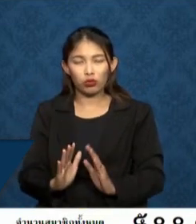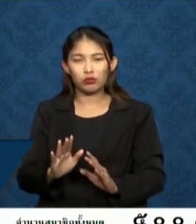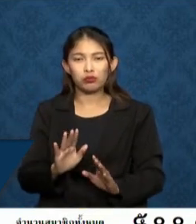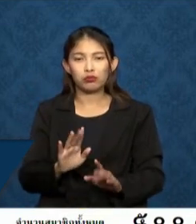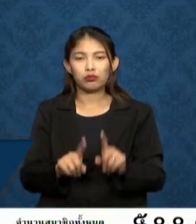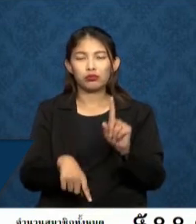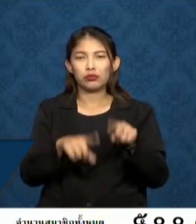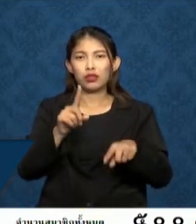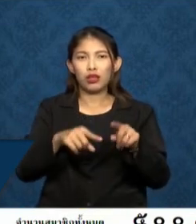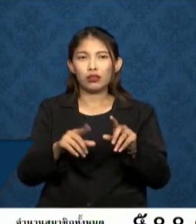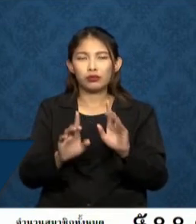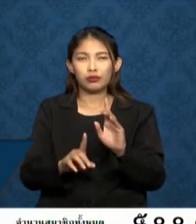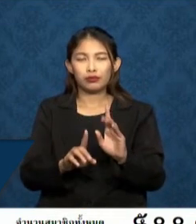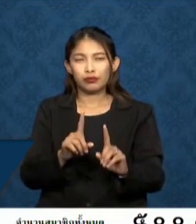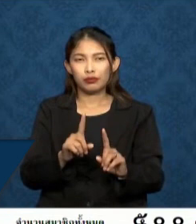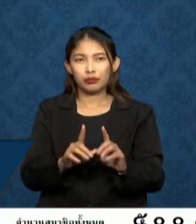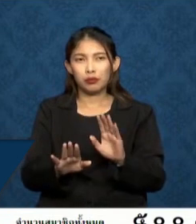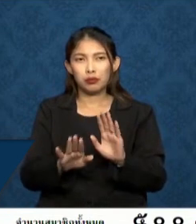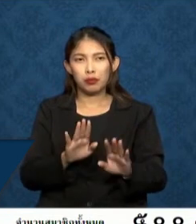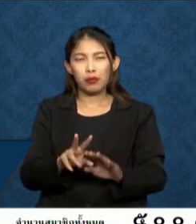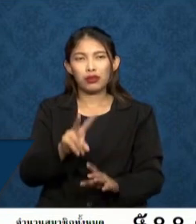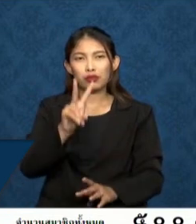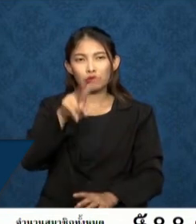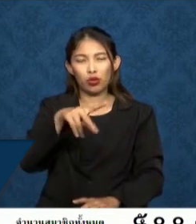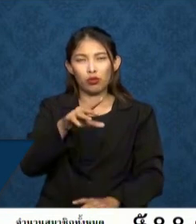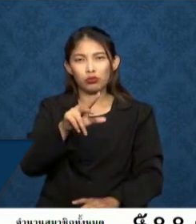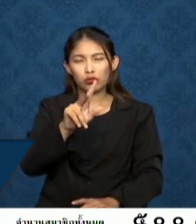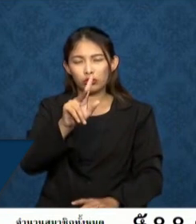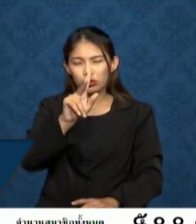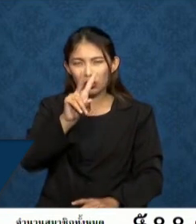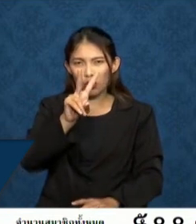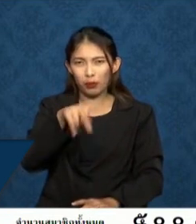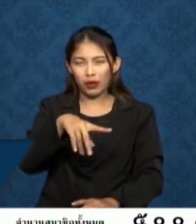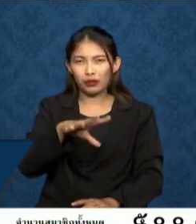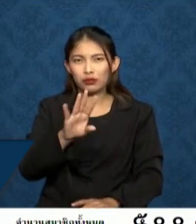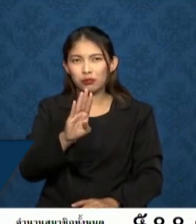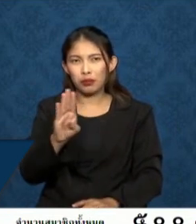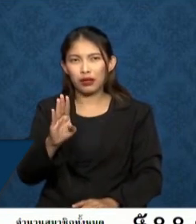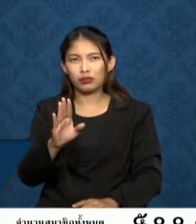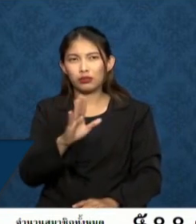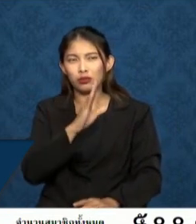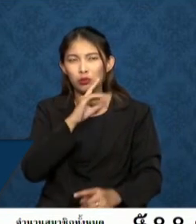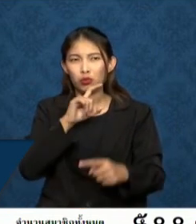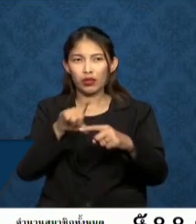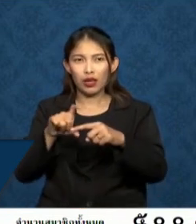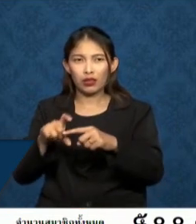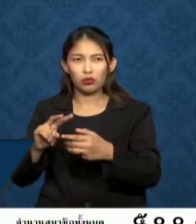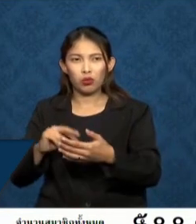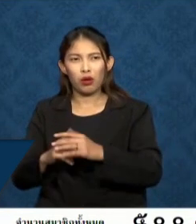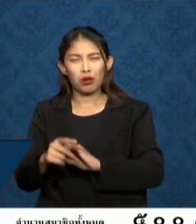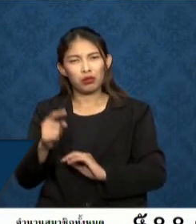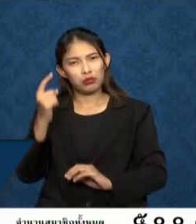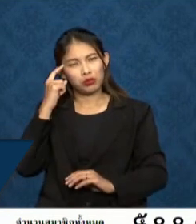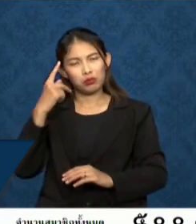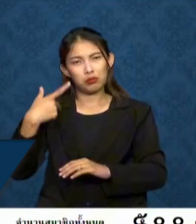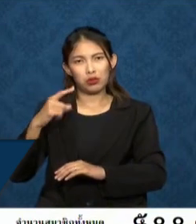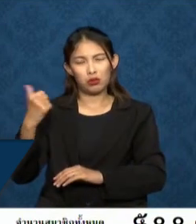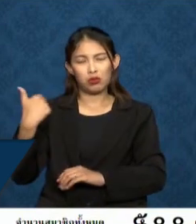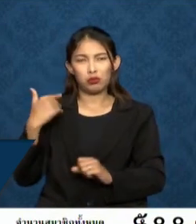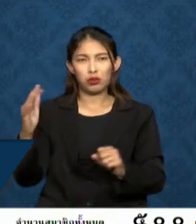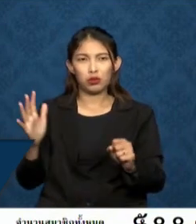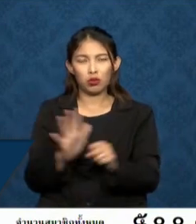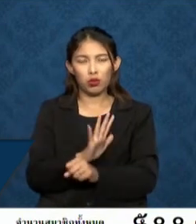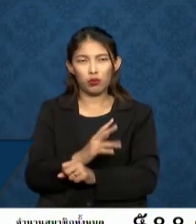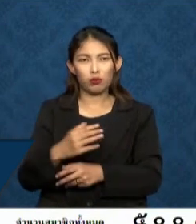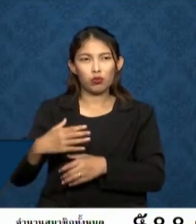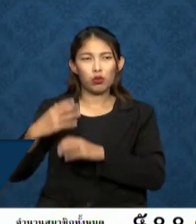ยตกโทรครั้งละเกือบ 2,000 กว่าบาทนะครับเมื่อเฉลี่ยหารมาแล้วนี่คือความคุ้มค่าทีนี้พอวนกลับไปเมื่อสัก